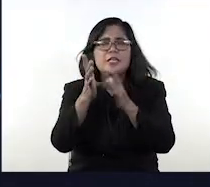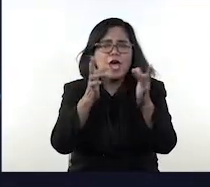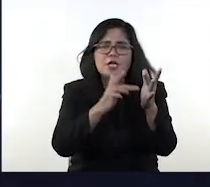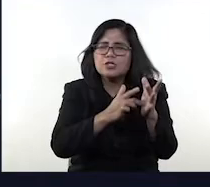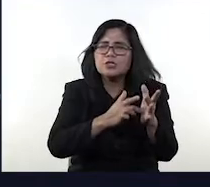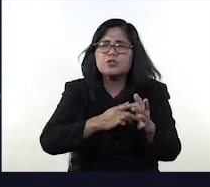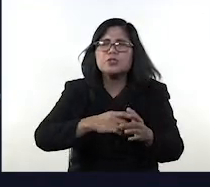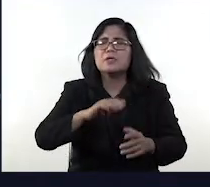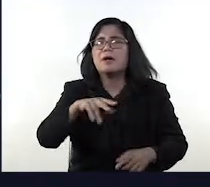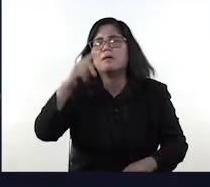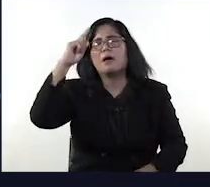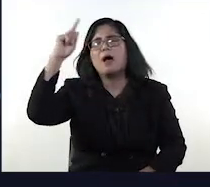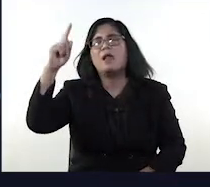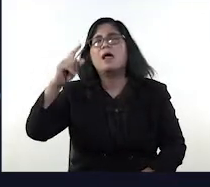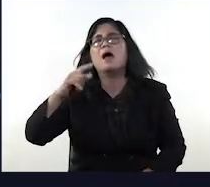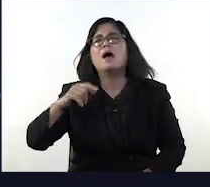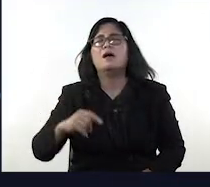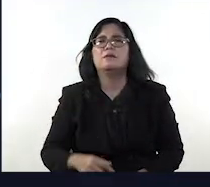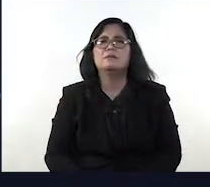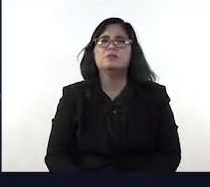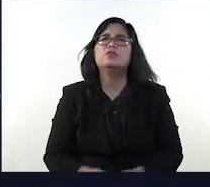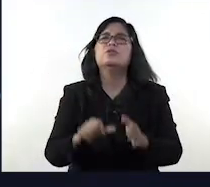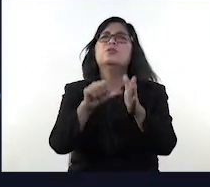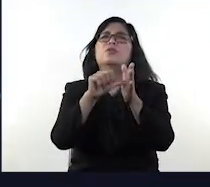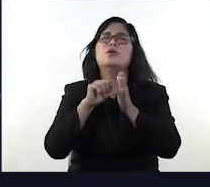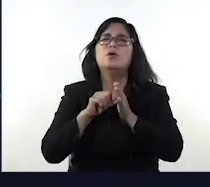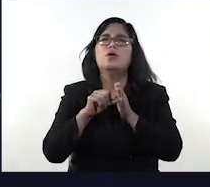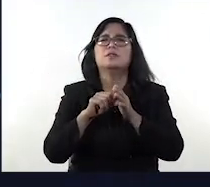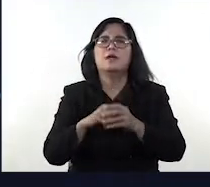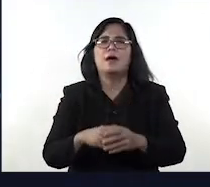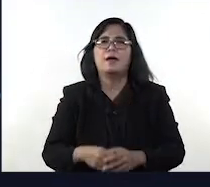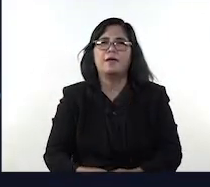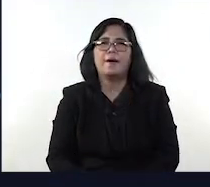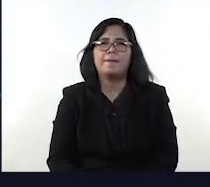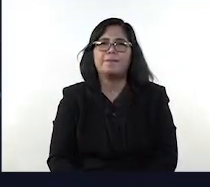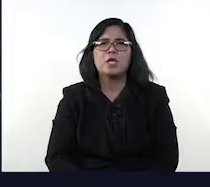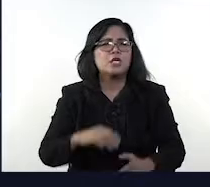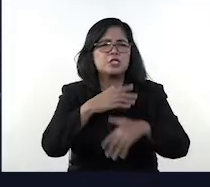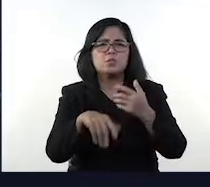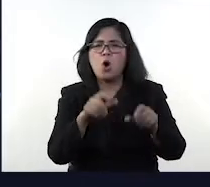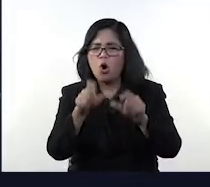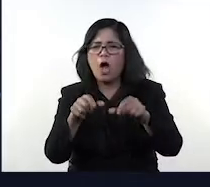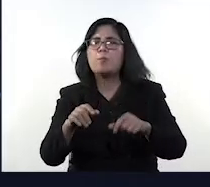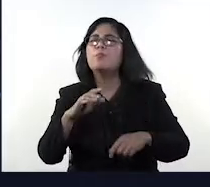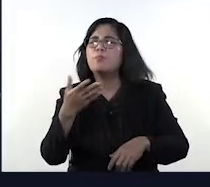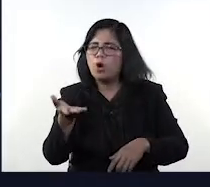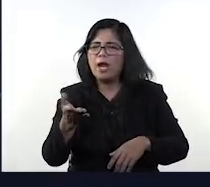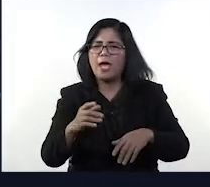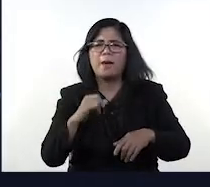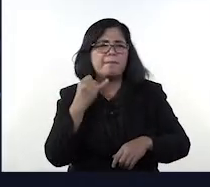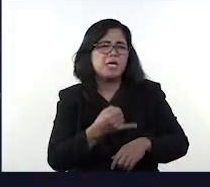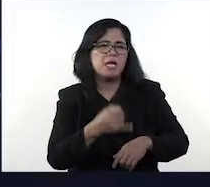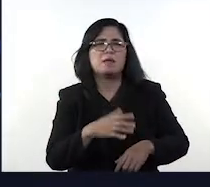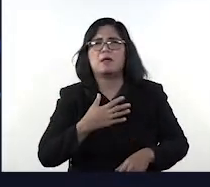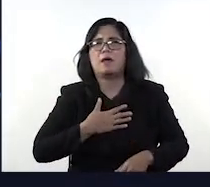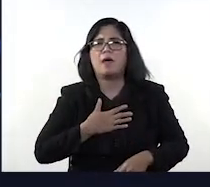Bastion by calen kata dia mau ngadu semua orang boleh merendahkan aku semua orang boleh menghina aku